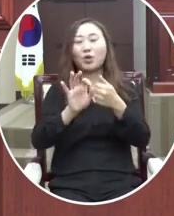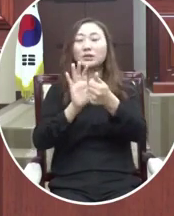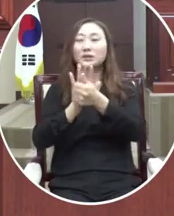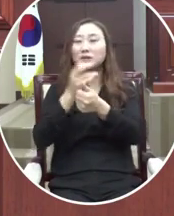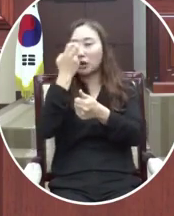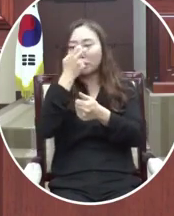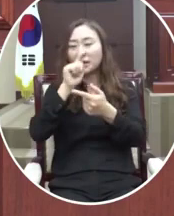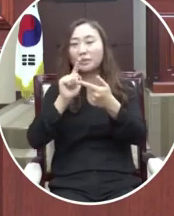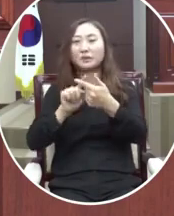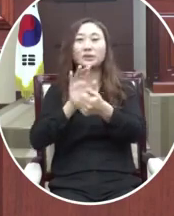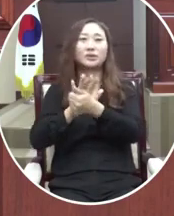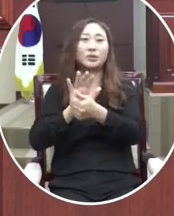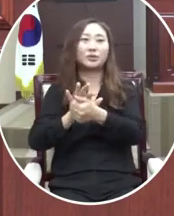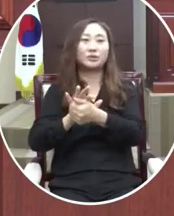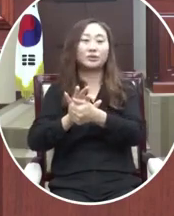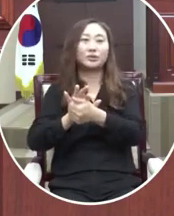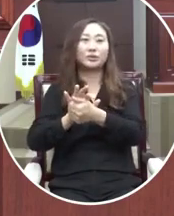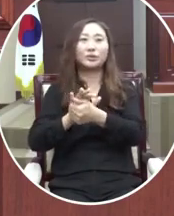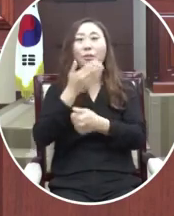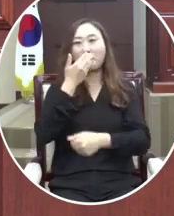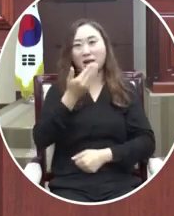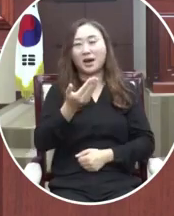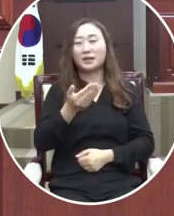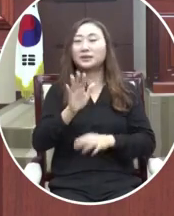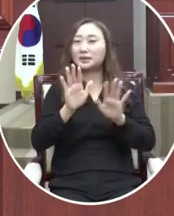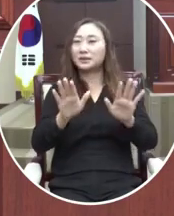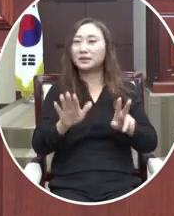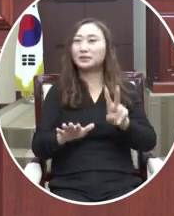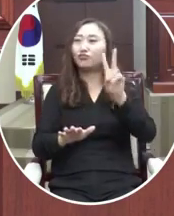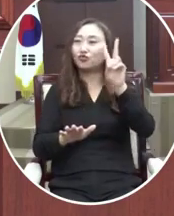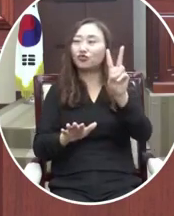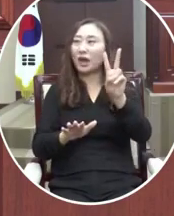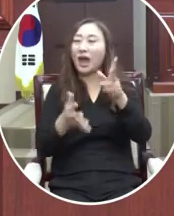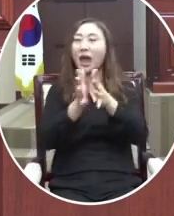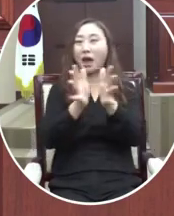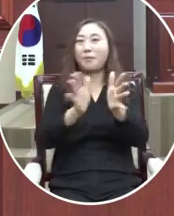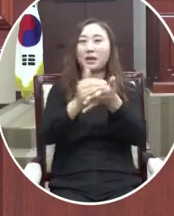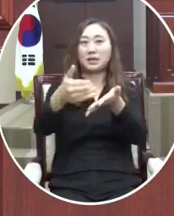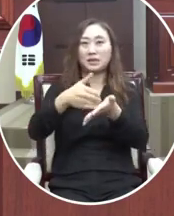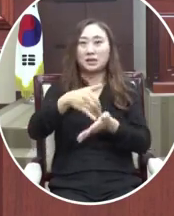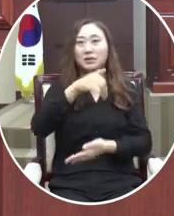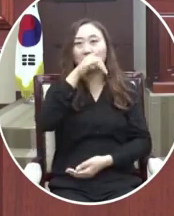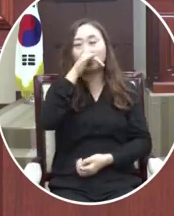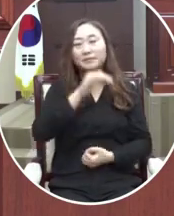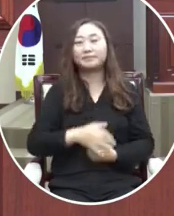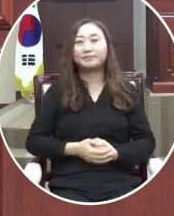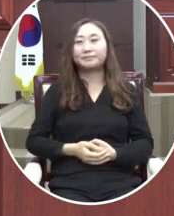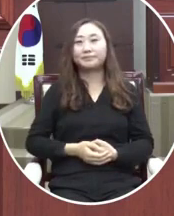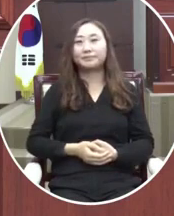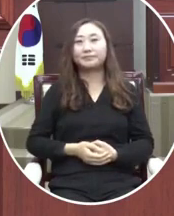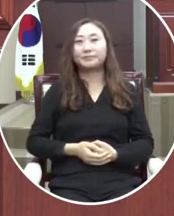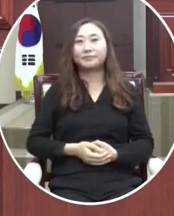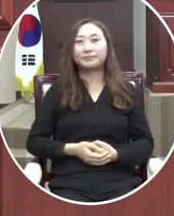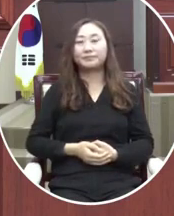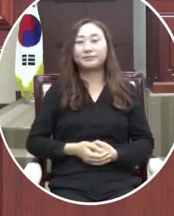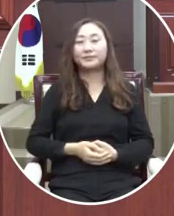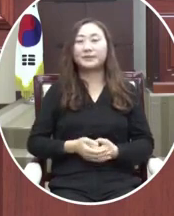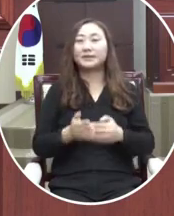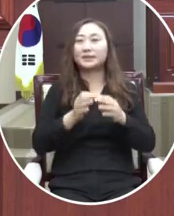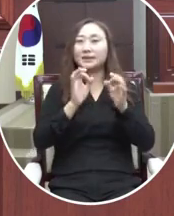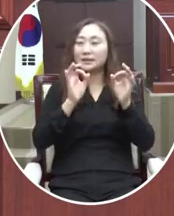가능해졌습니다 현재까지 두 개 단지가이 모음 신청을 해온 상태입니다 지난